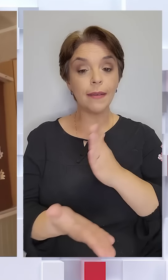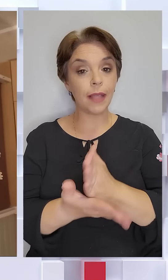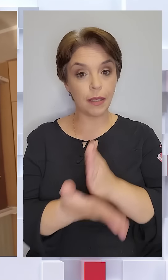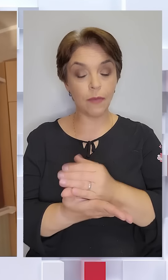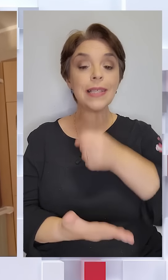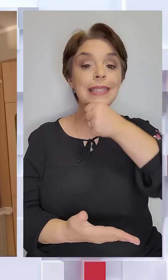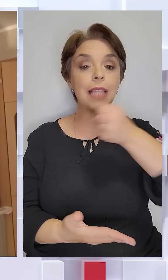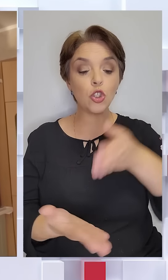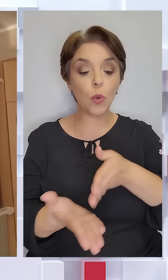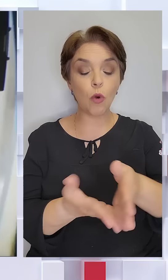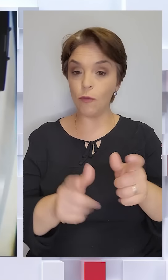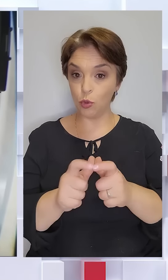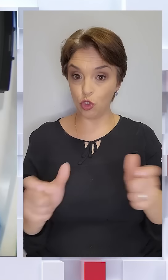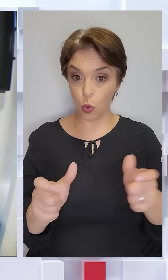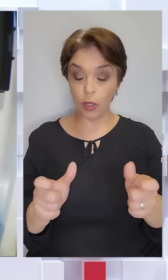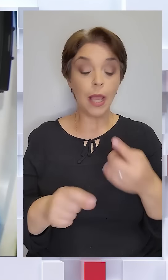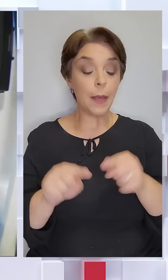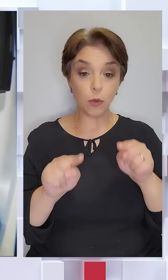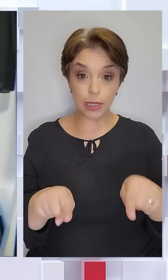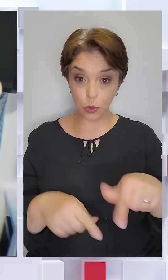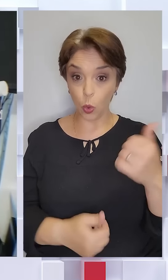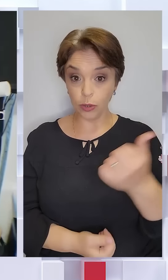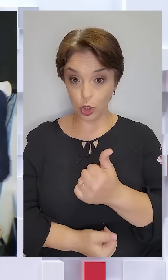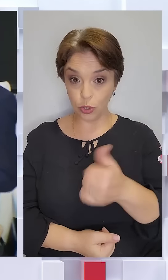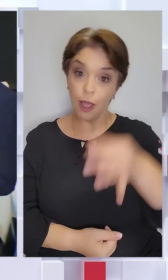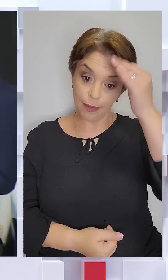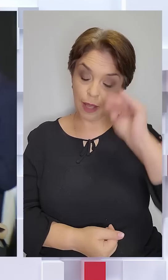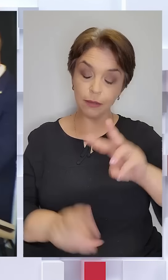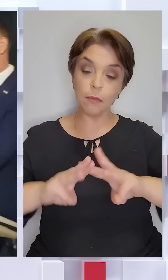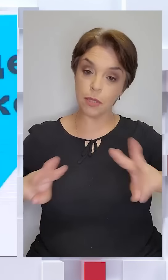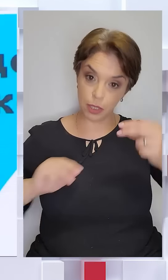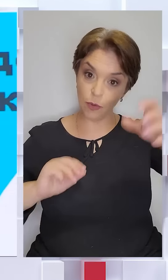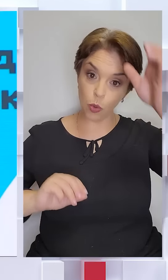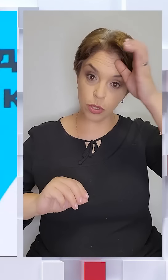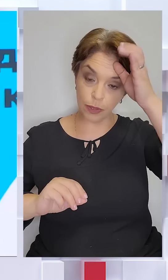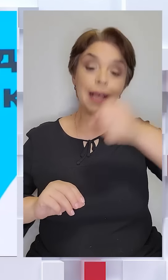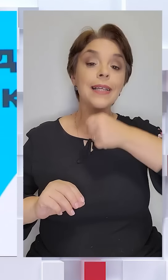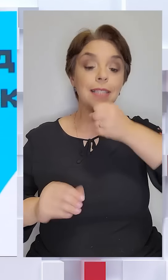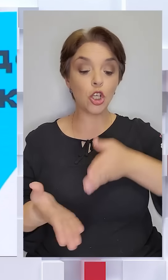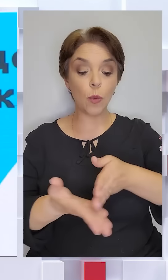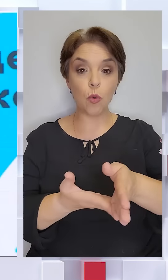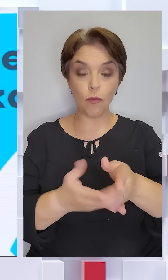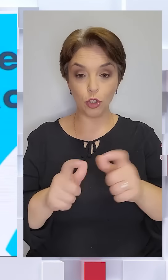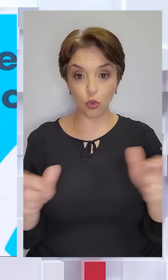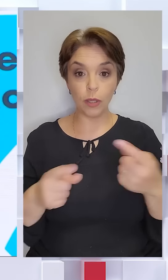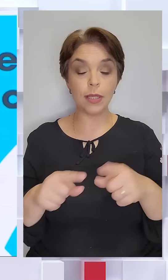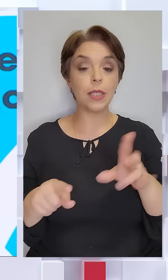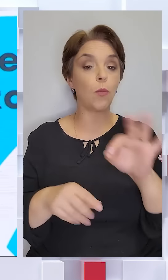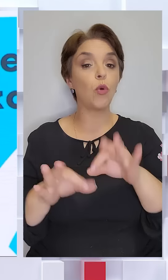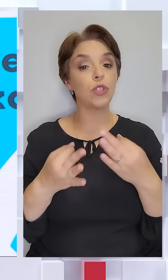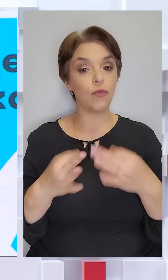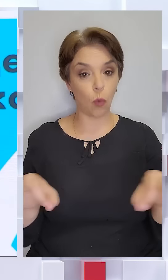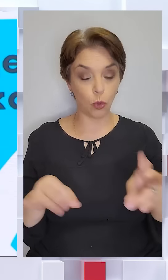наявність старшої профільної школи. І про це цього тижня нагадало Міністерство освіти. Старша профільна – це про